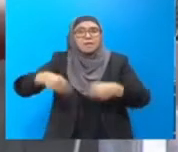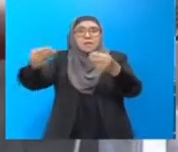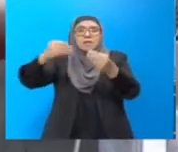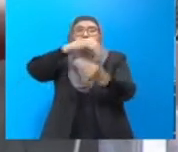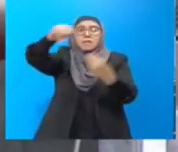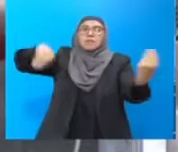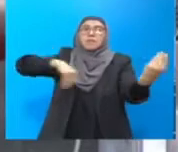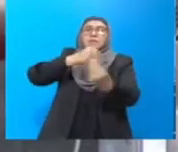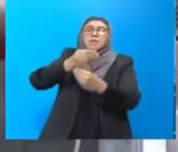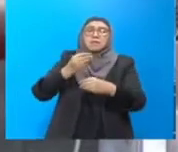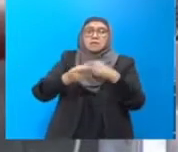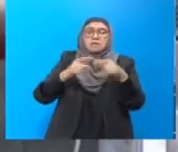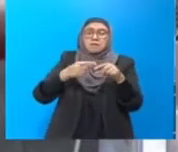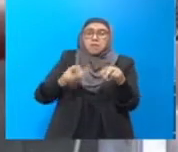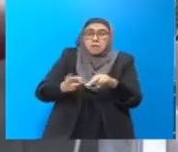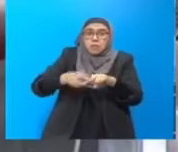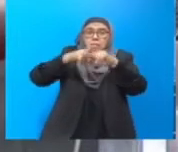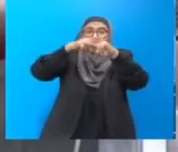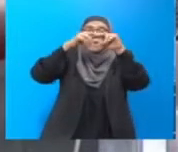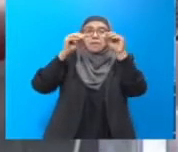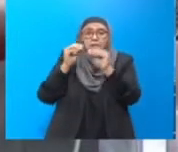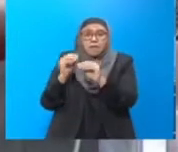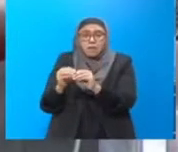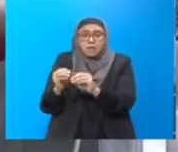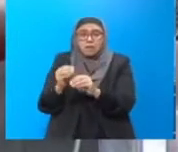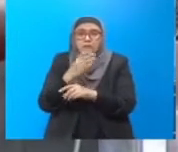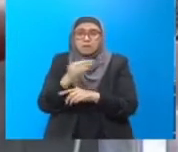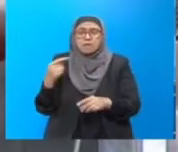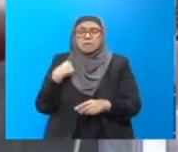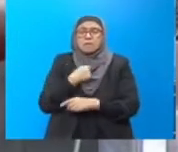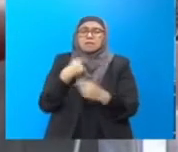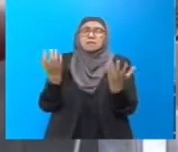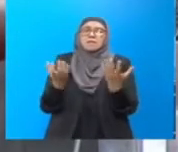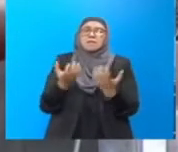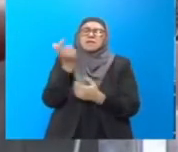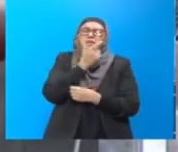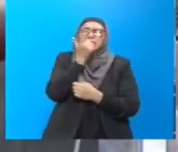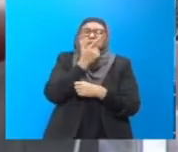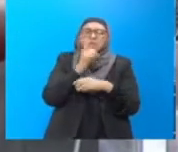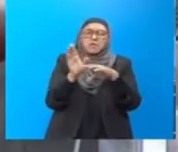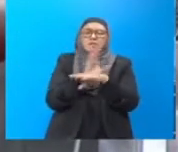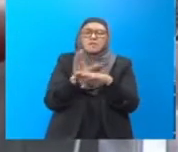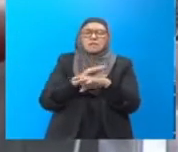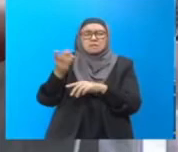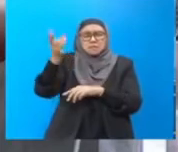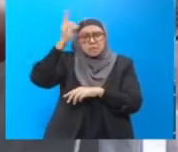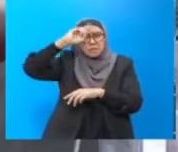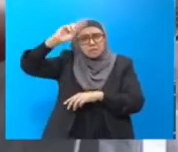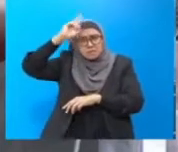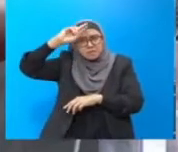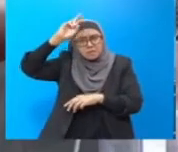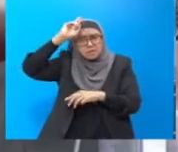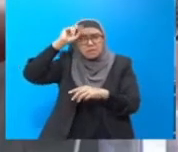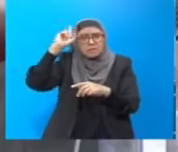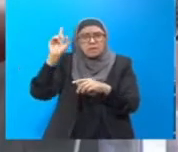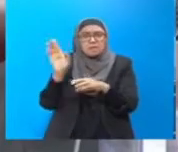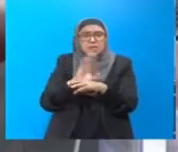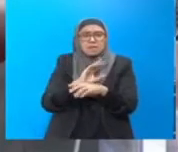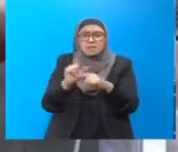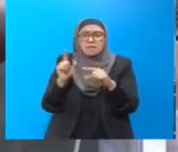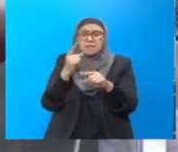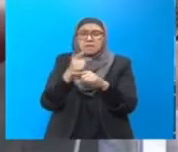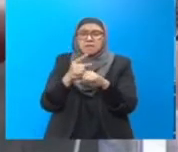dengan ide dengan meletakkan doa kita tidak mau bisnis tradisi Umpama sekarang mungkin kita berbangga dengan